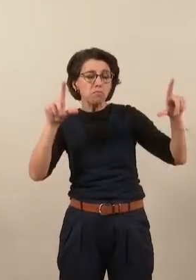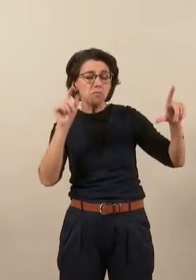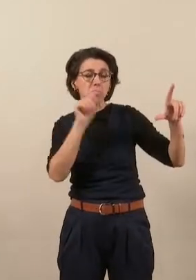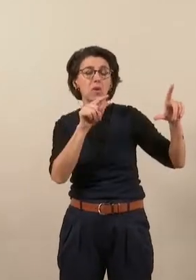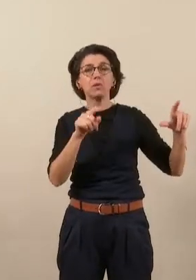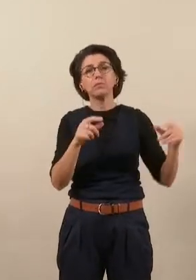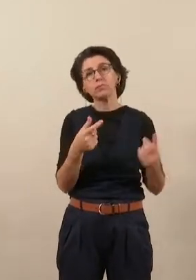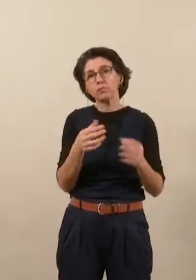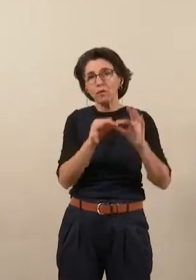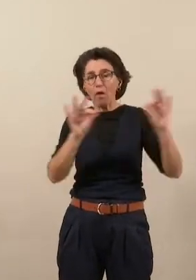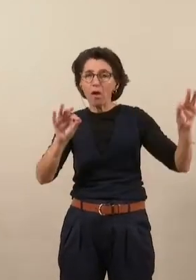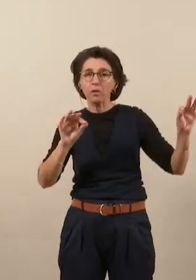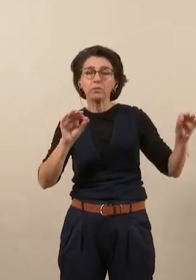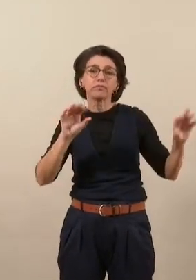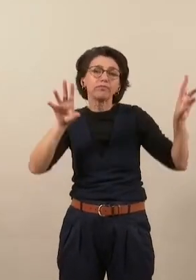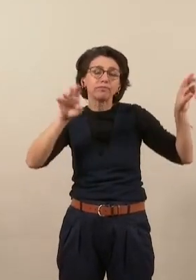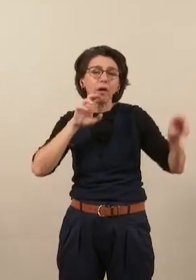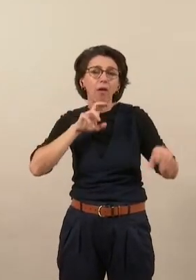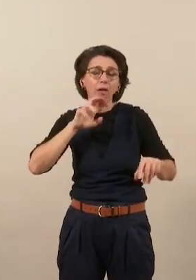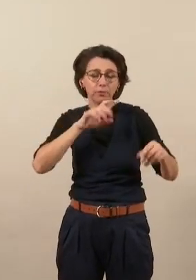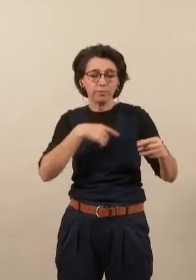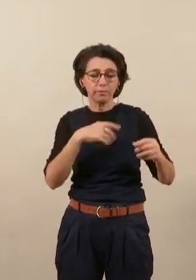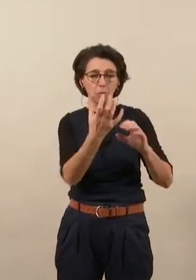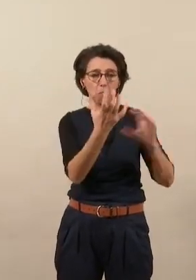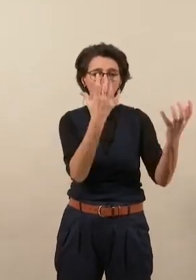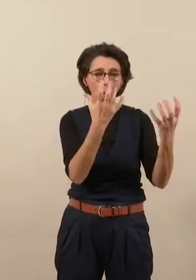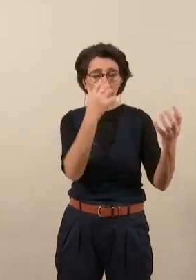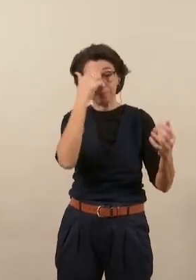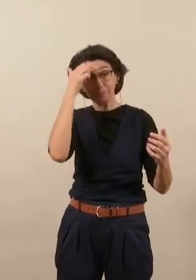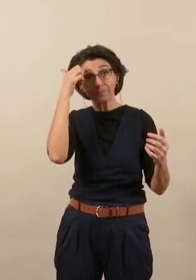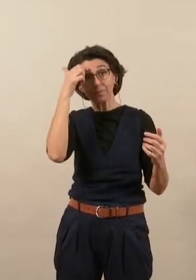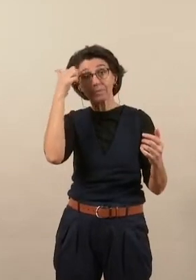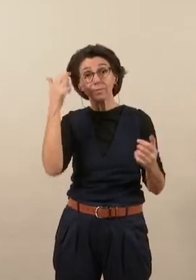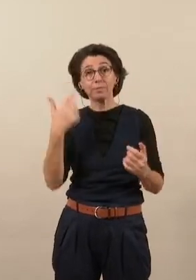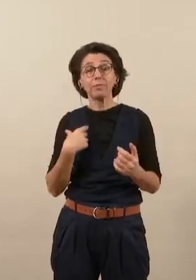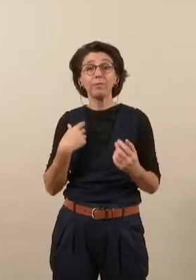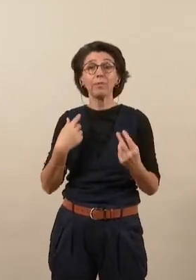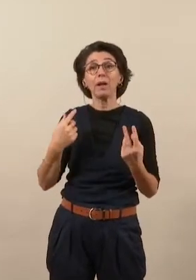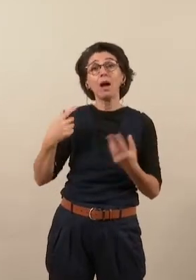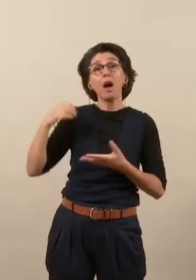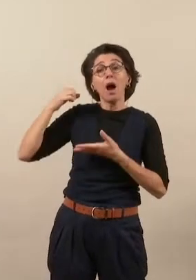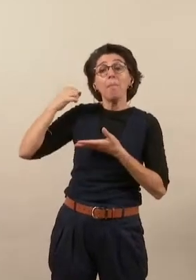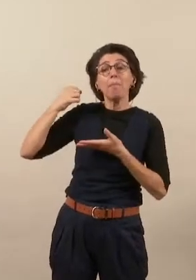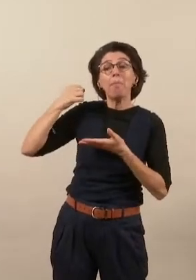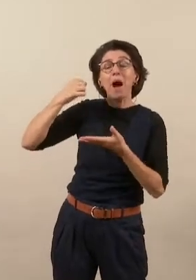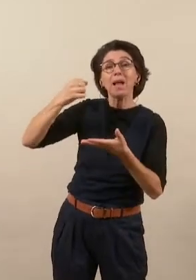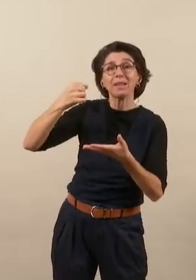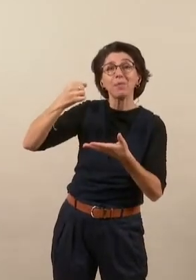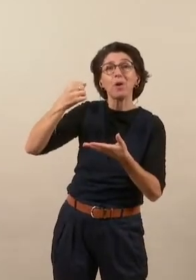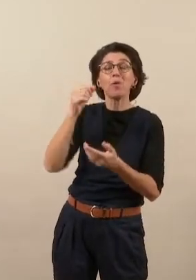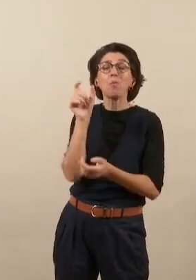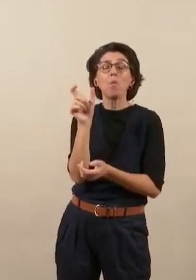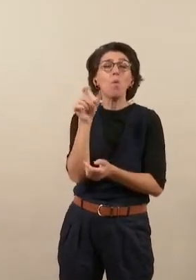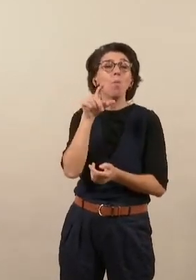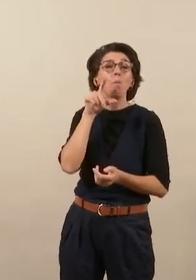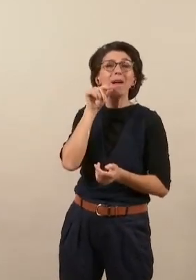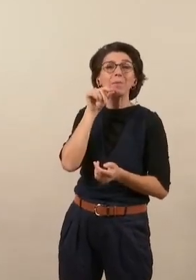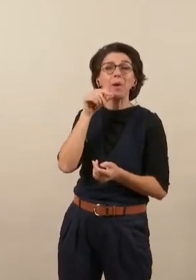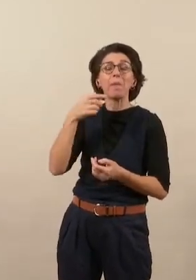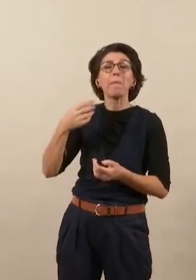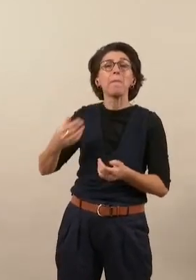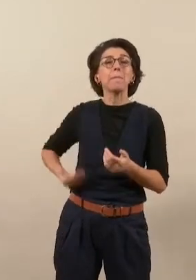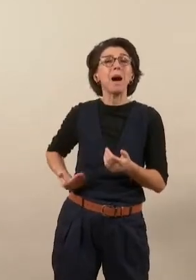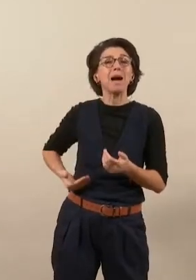je cite, « la mise en valeur du matrimoine de la ville ». Ce néologisme me donne envie de